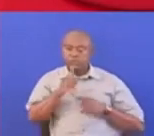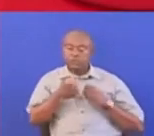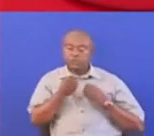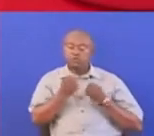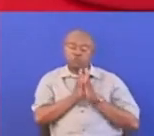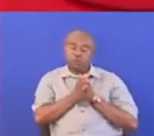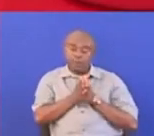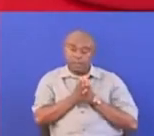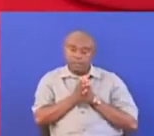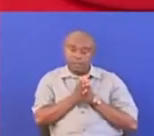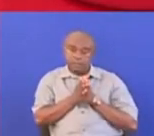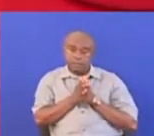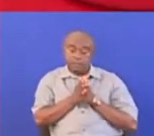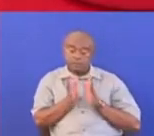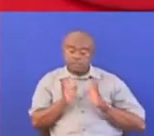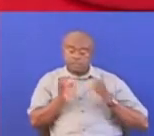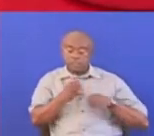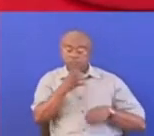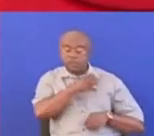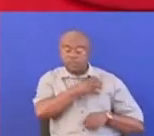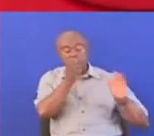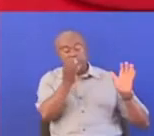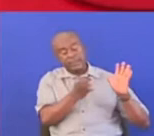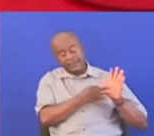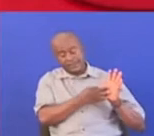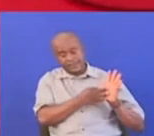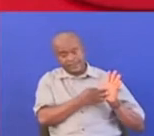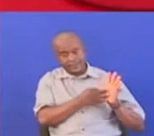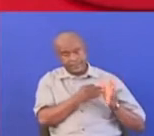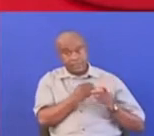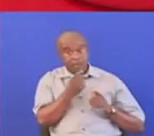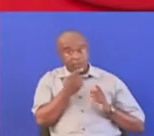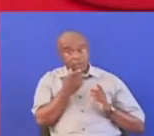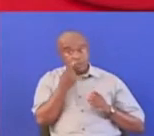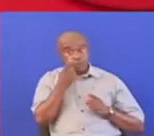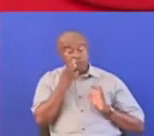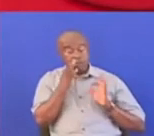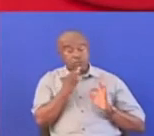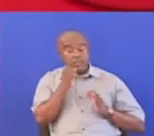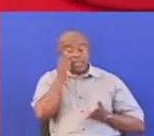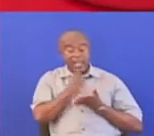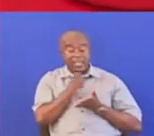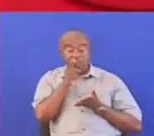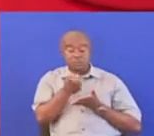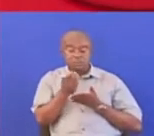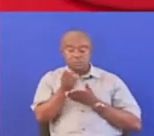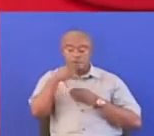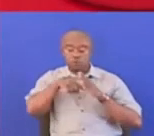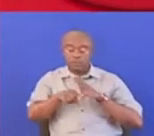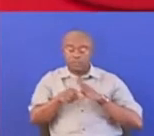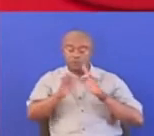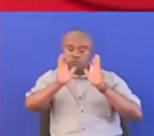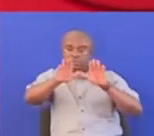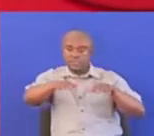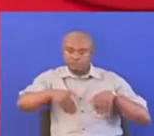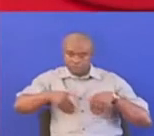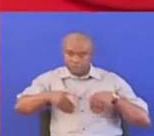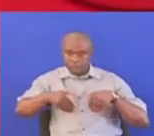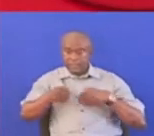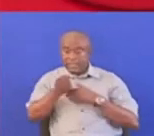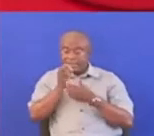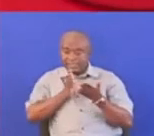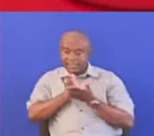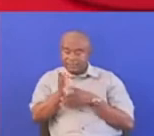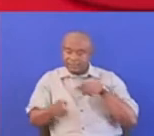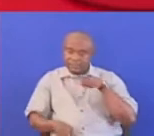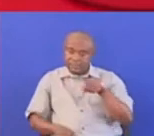rai kwa timu ya mawaziri nane. Tumeona mfano leo azimio hili limeweza kuingia huku bungeni na linakwenda kupita